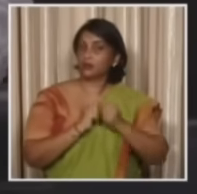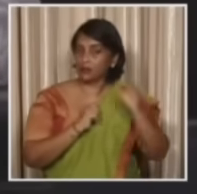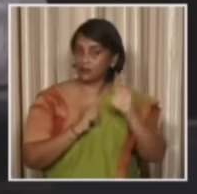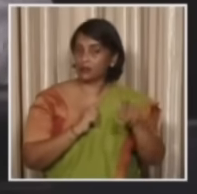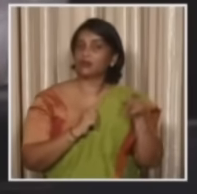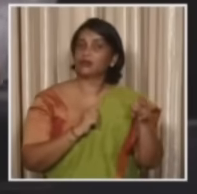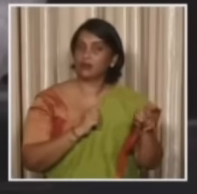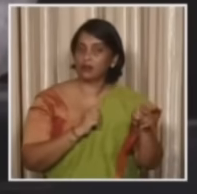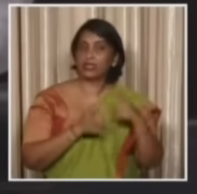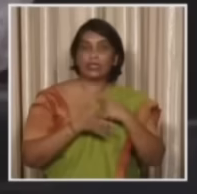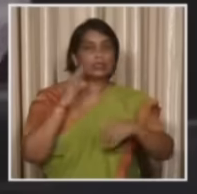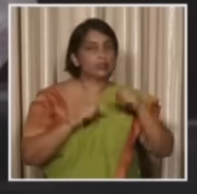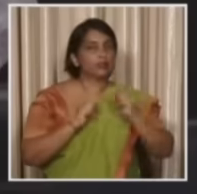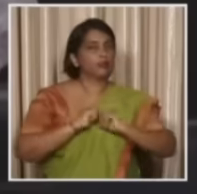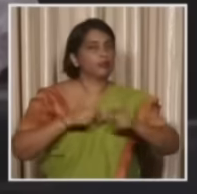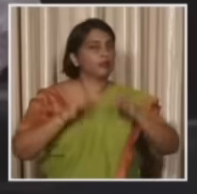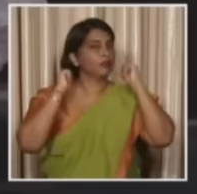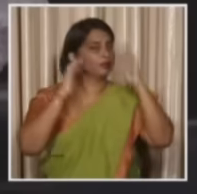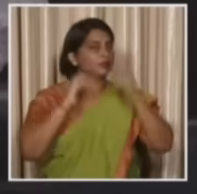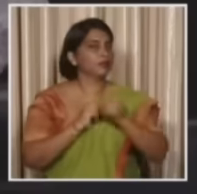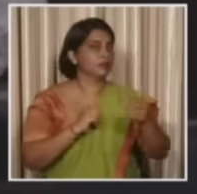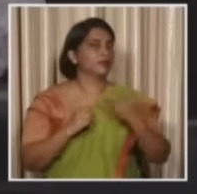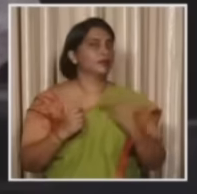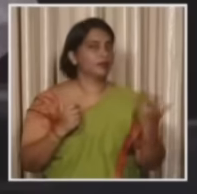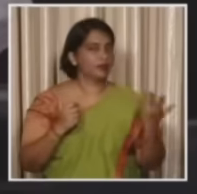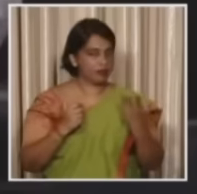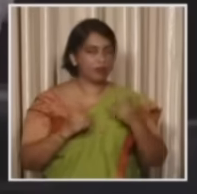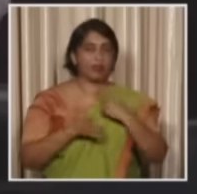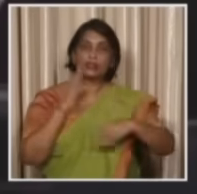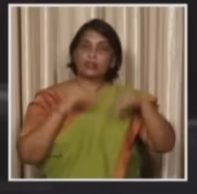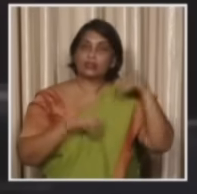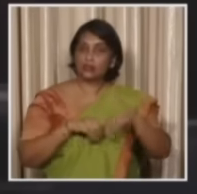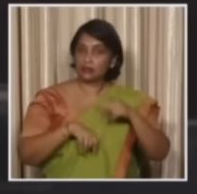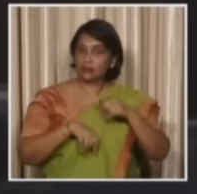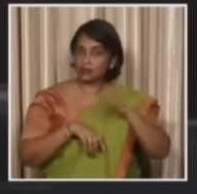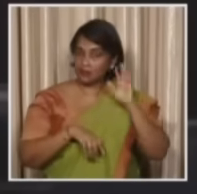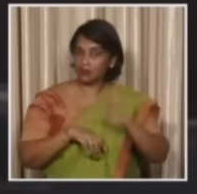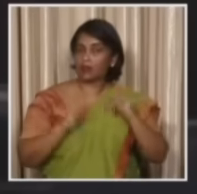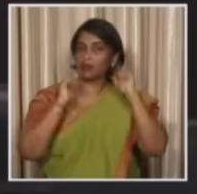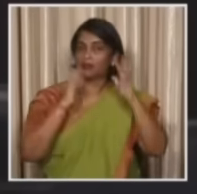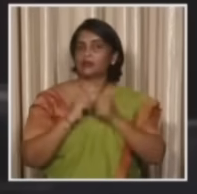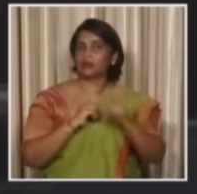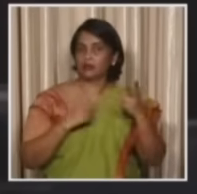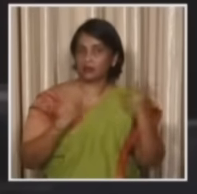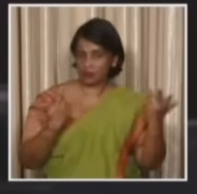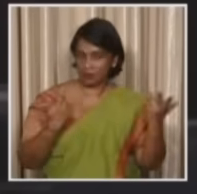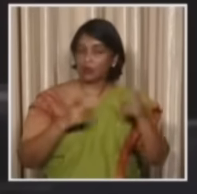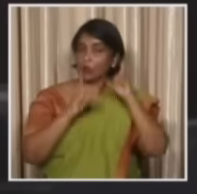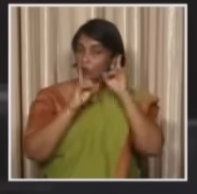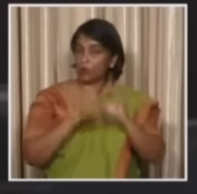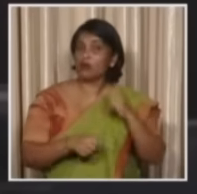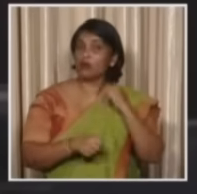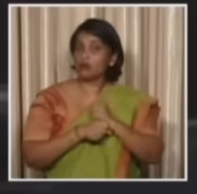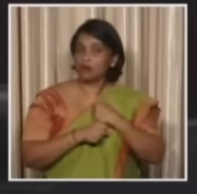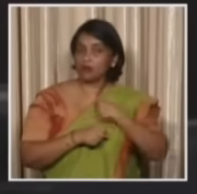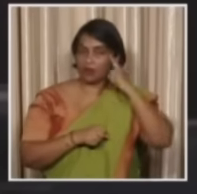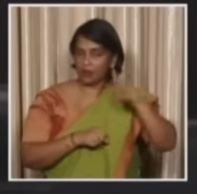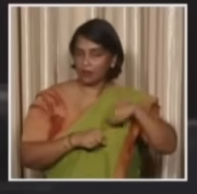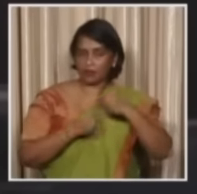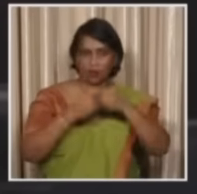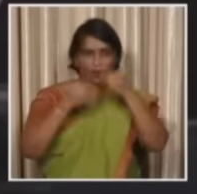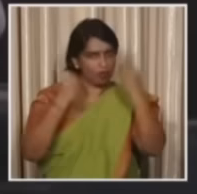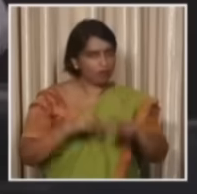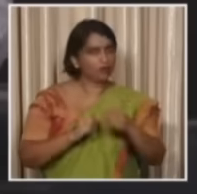කරාම මේ ඡන්ද කටයුත්ත සාර්ථකව සිද්ධ වෙන්නේ නැහැ. මැතිවරණ කටයුත්ත සාර්ථකව සිද්ධ වෙන්නේ නැහැ. එහෙමනම් ආණ්ඩුවම එක හිතාමතා